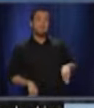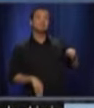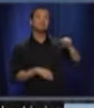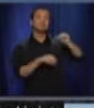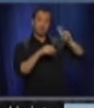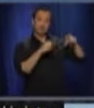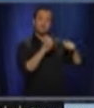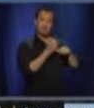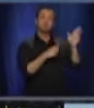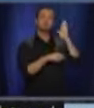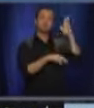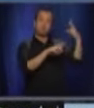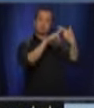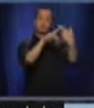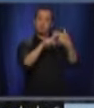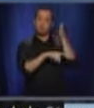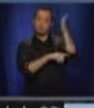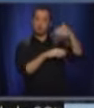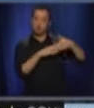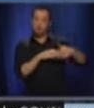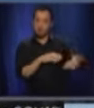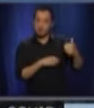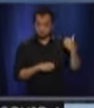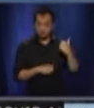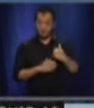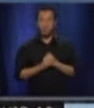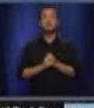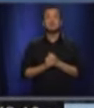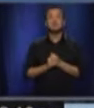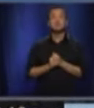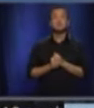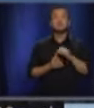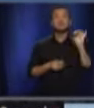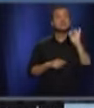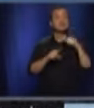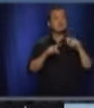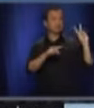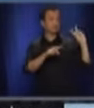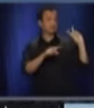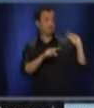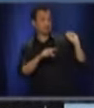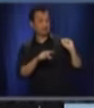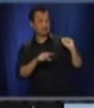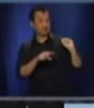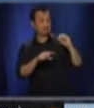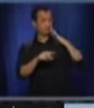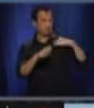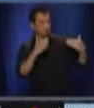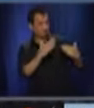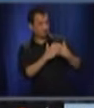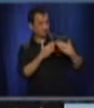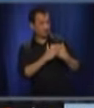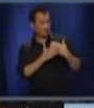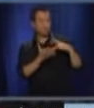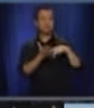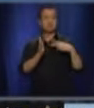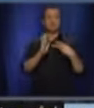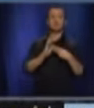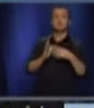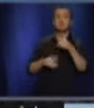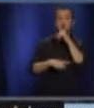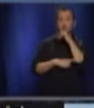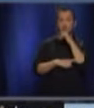eu des mauvaises nouvelles de ce qu'on aurait vu dans les deux les derniers jours, on ne prendrait pas la décision avec les bars qu'on prend